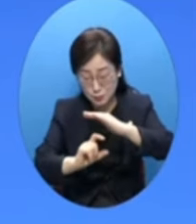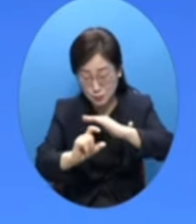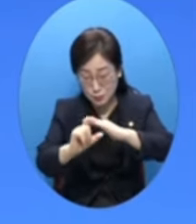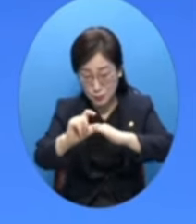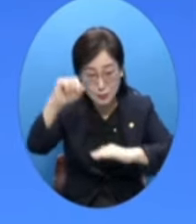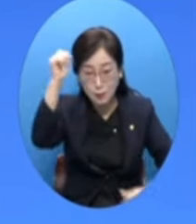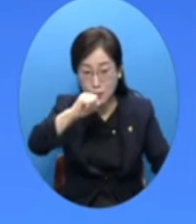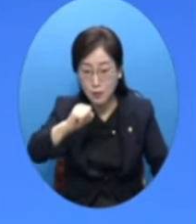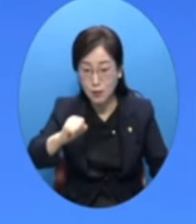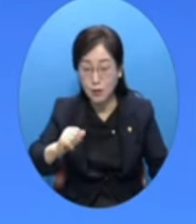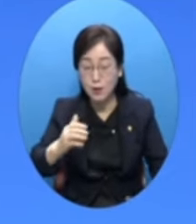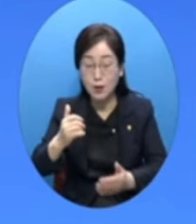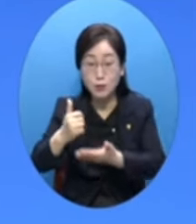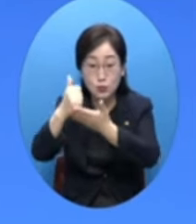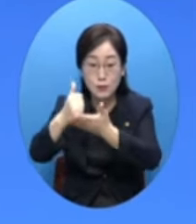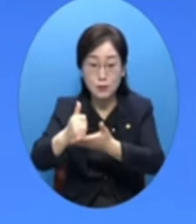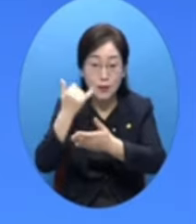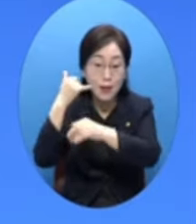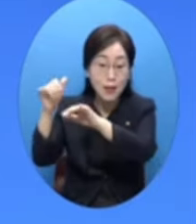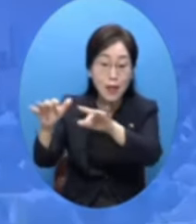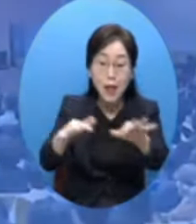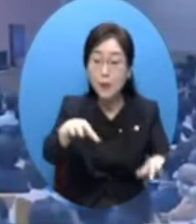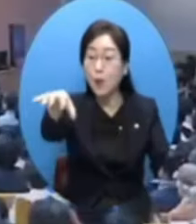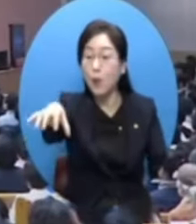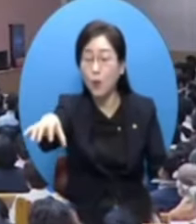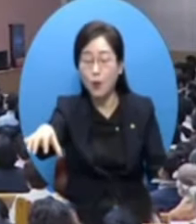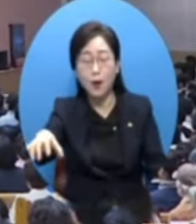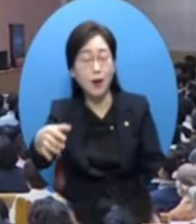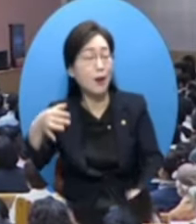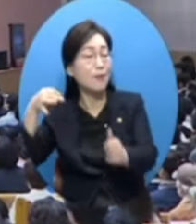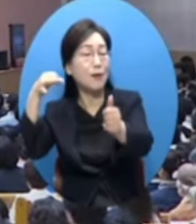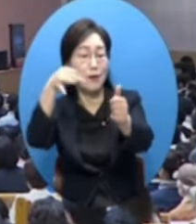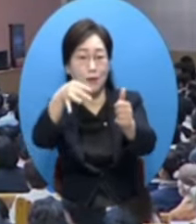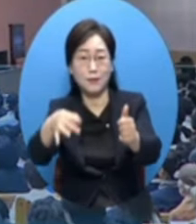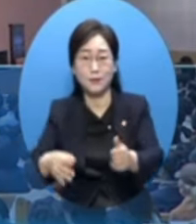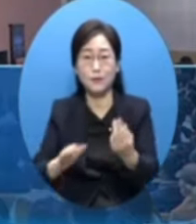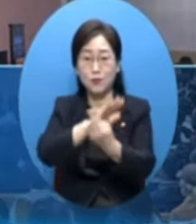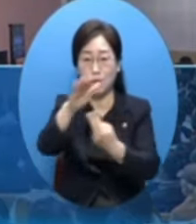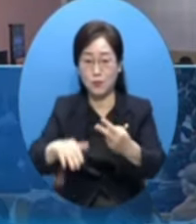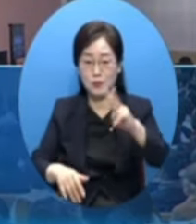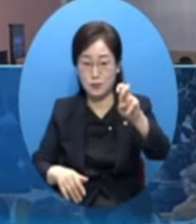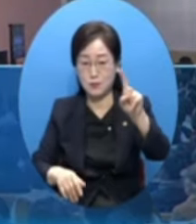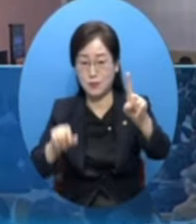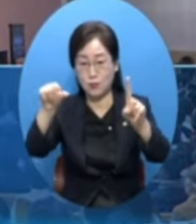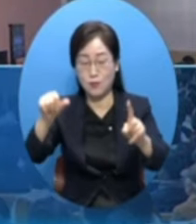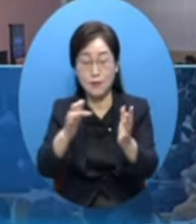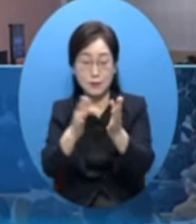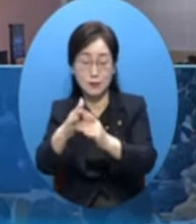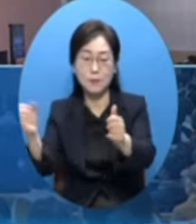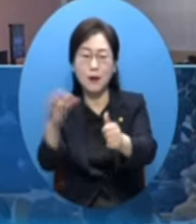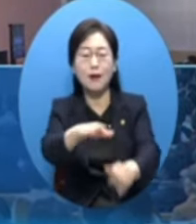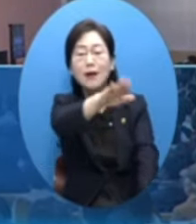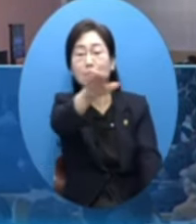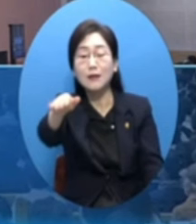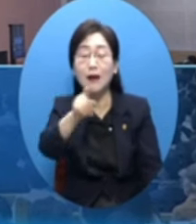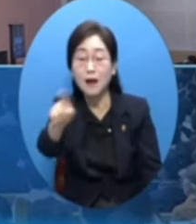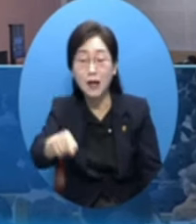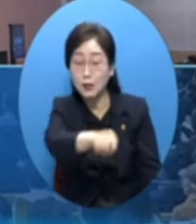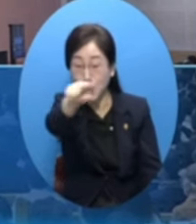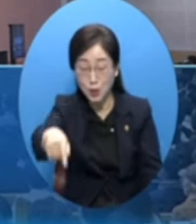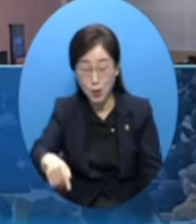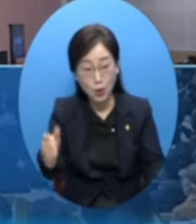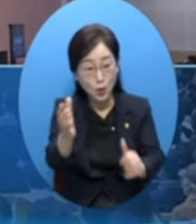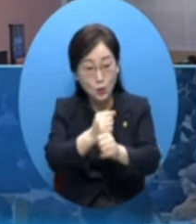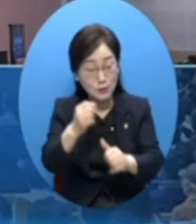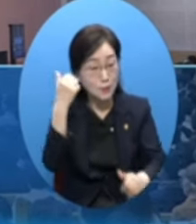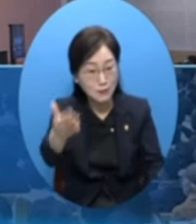주님이 해변가에서 저들에게 외치셨습니다. 요한복음 21.5절입니다 예수께서 이르시되 애들아 너에게 고기가